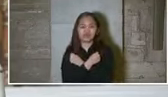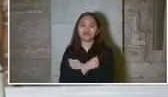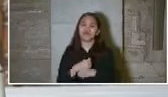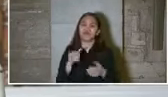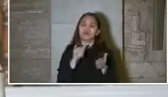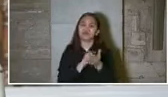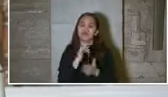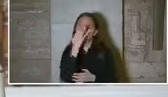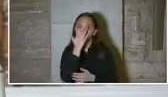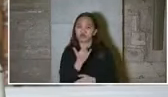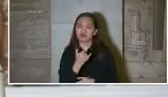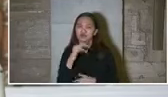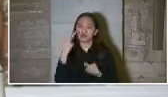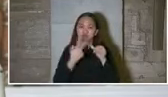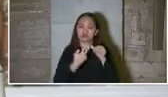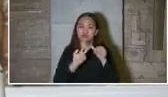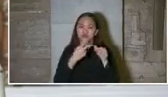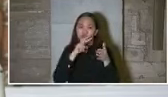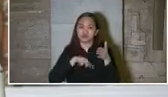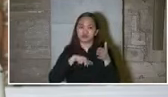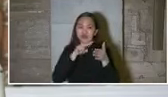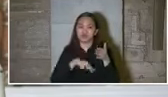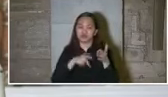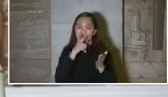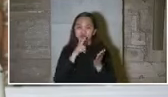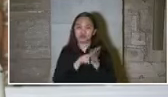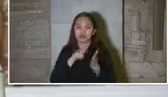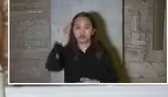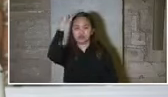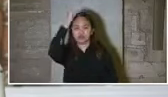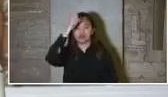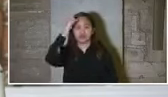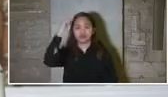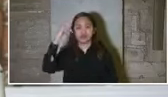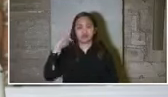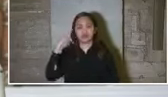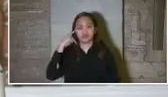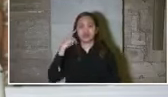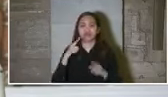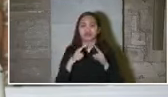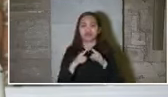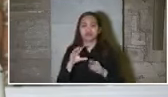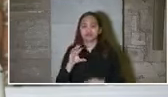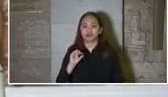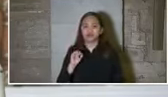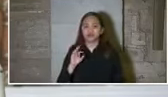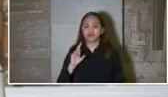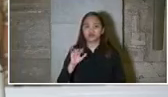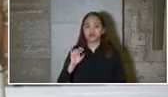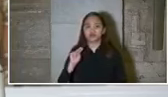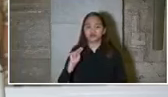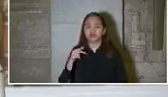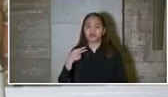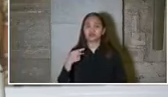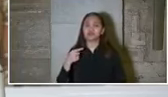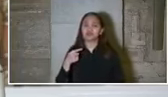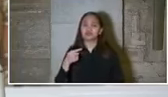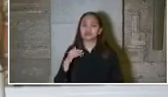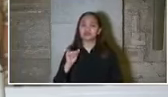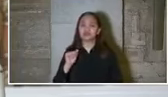in our second reading today from the letter of St. Paul to the Corinthians, St. Paul reminds